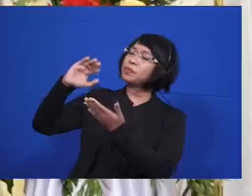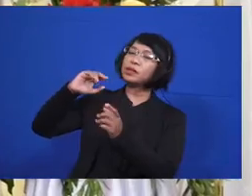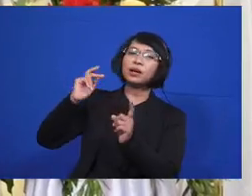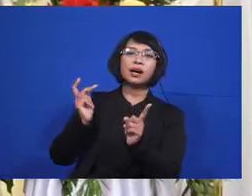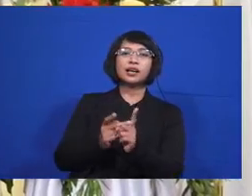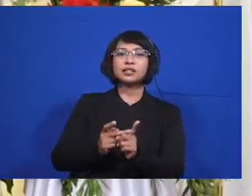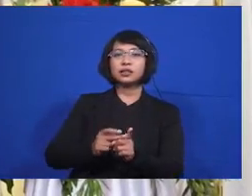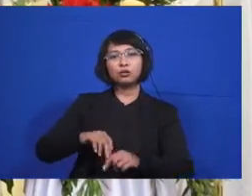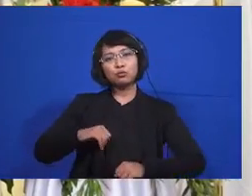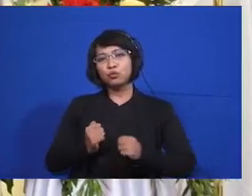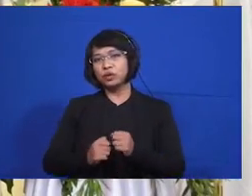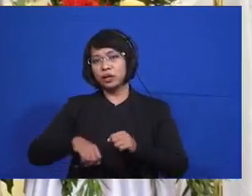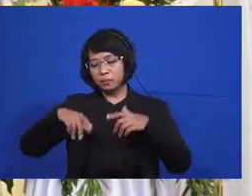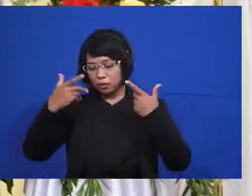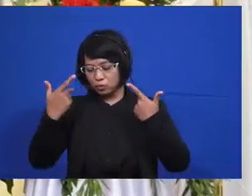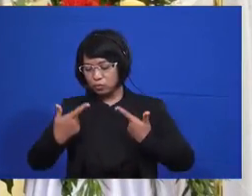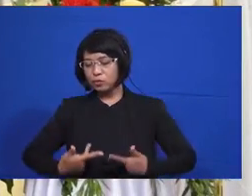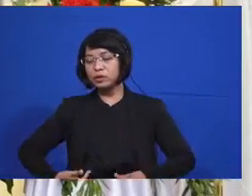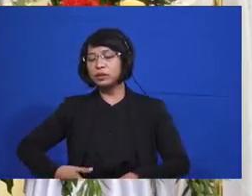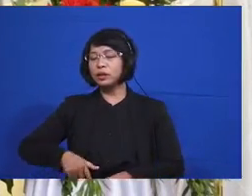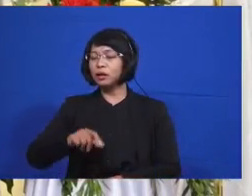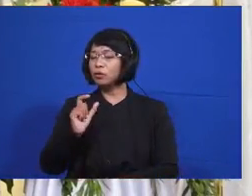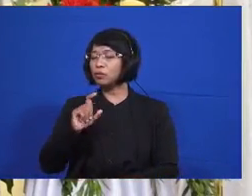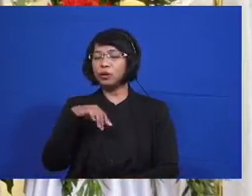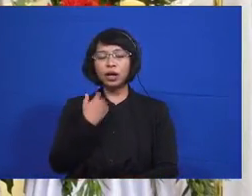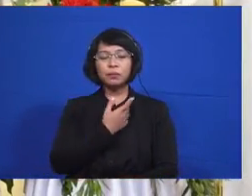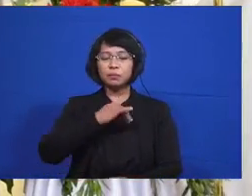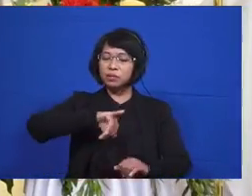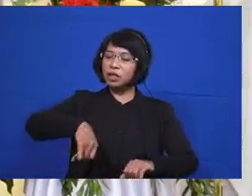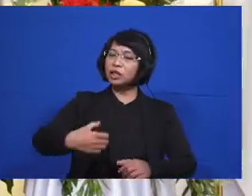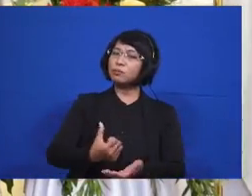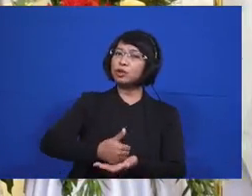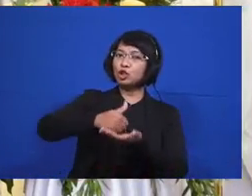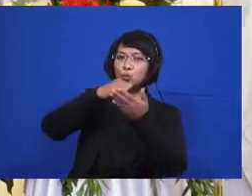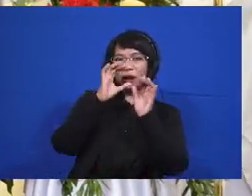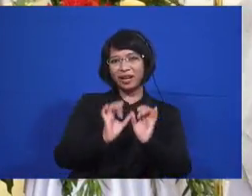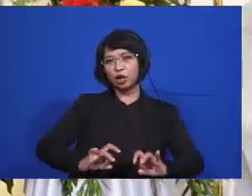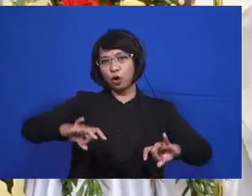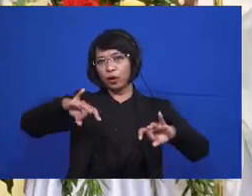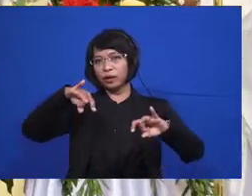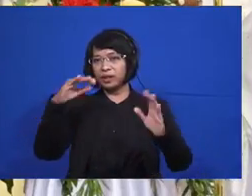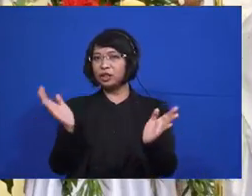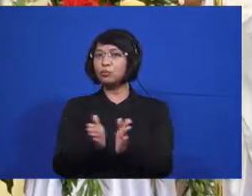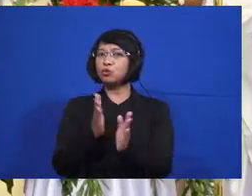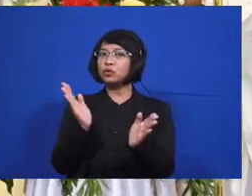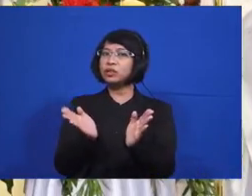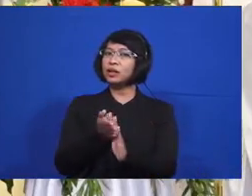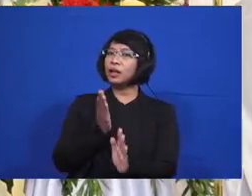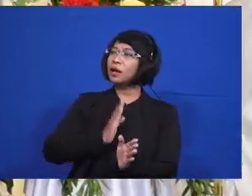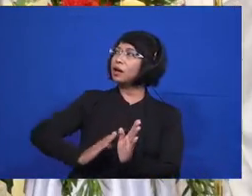pokok anggur dan usaha manusia, yang bagi kami akan menjadi minuman rohani.